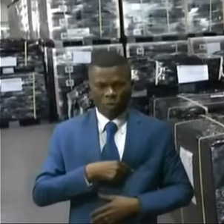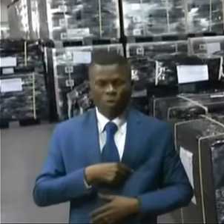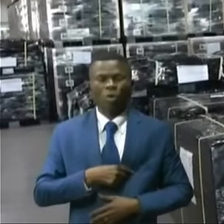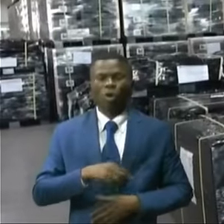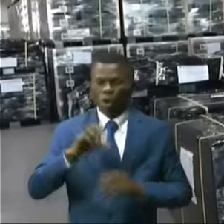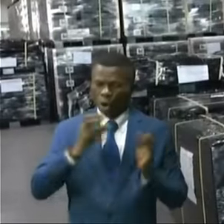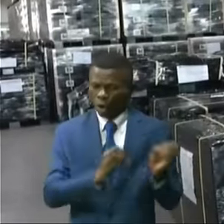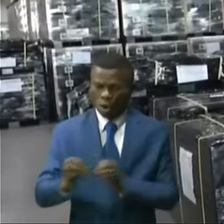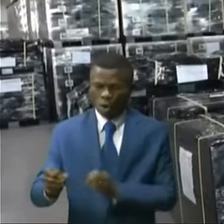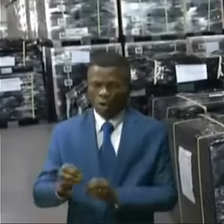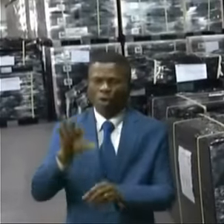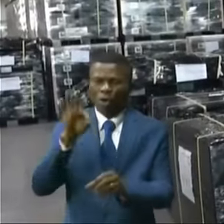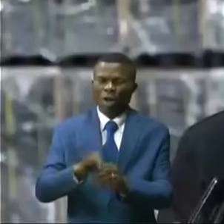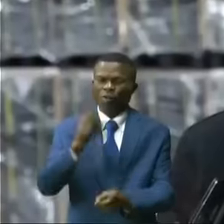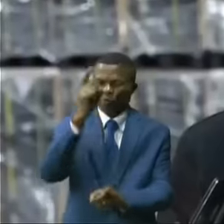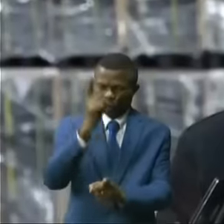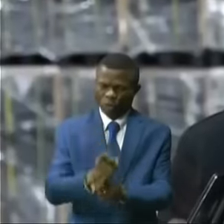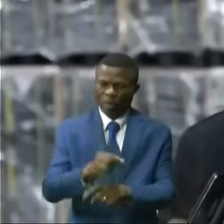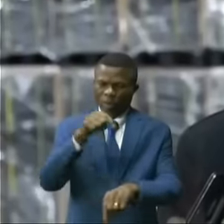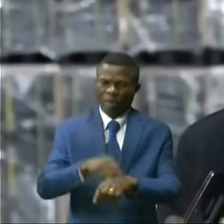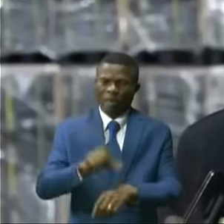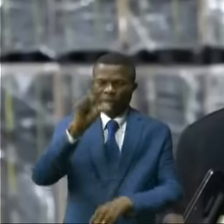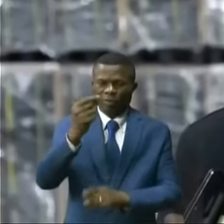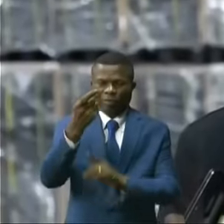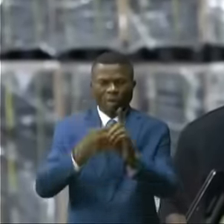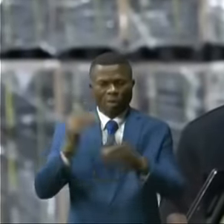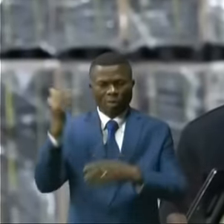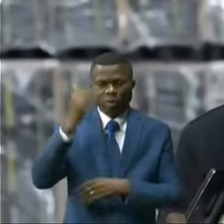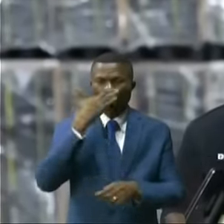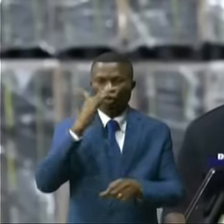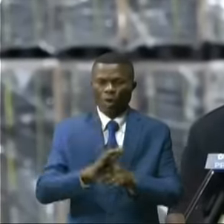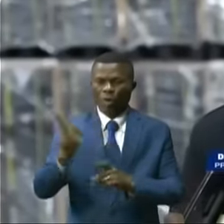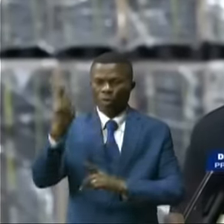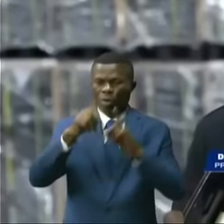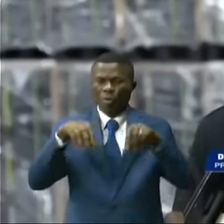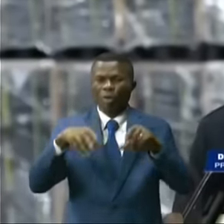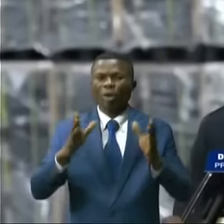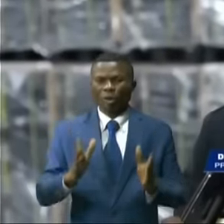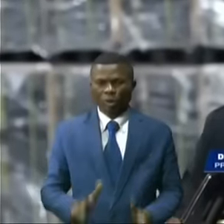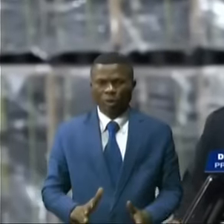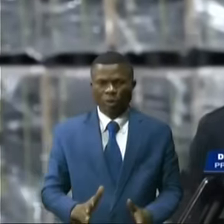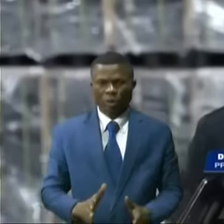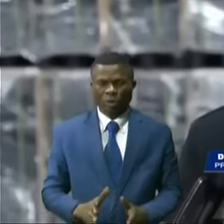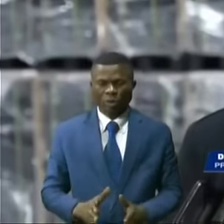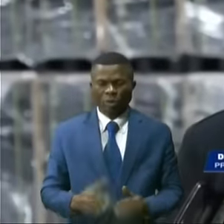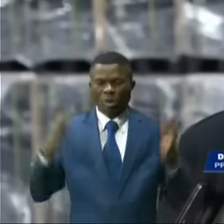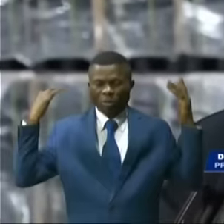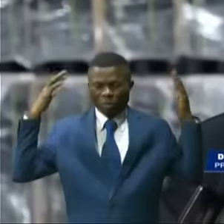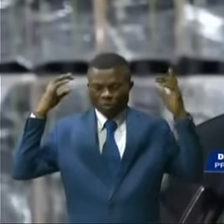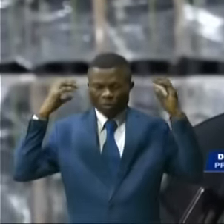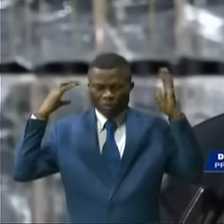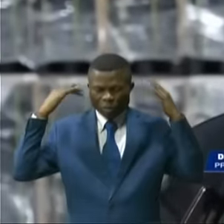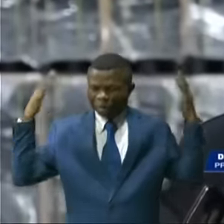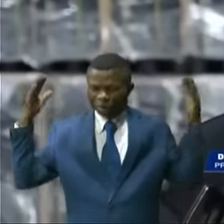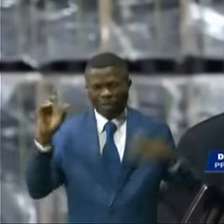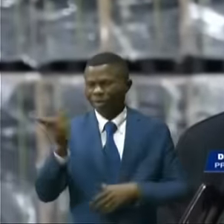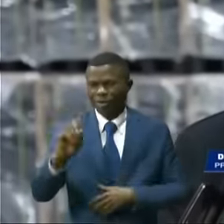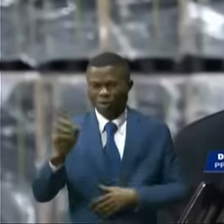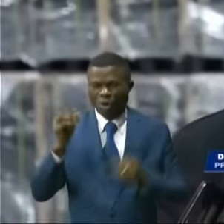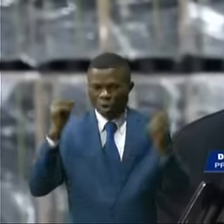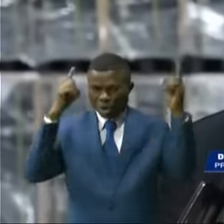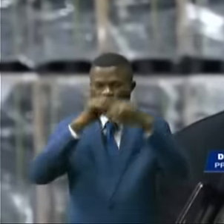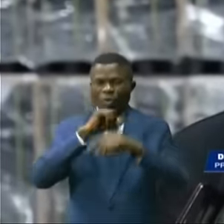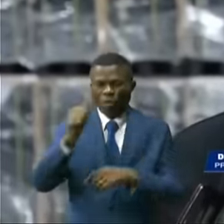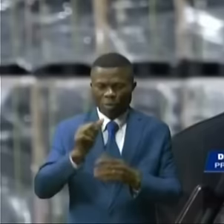élections à la date du 20 décembre j'aimerais vraiment rassurer nos compatriotes qu'il ne se fi pas à ce qui se dit ils doivent se